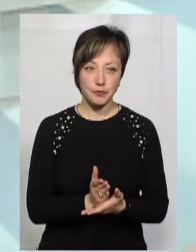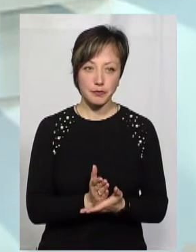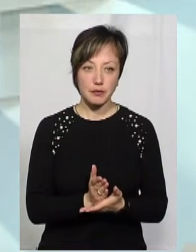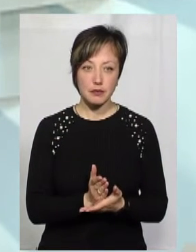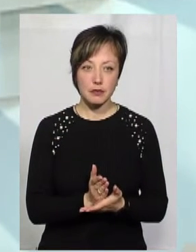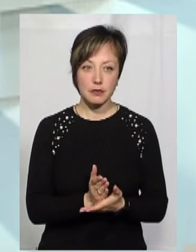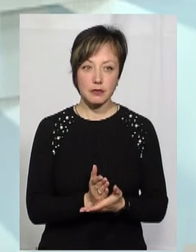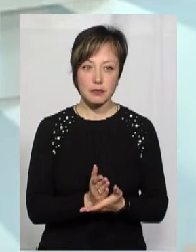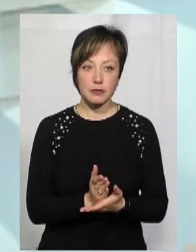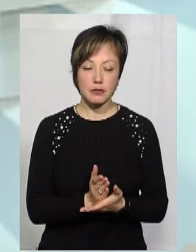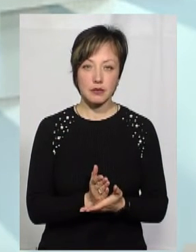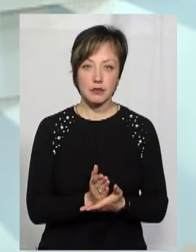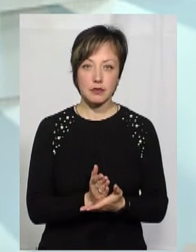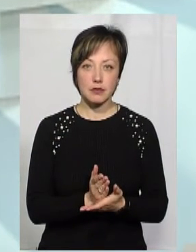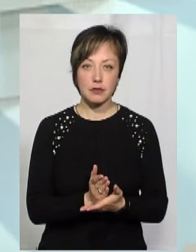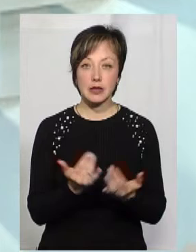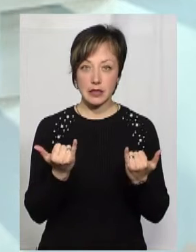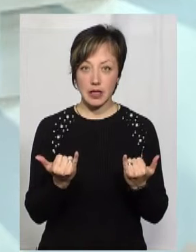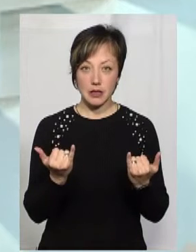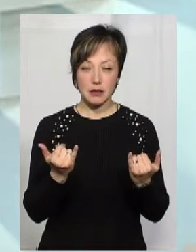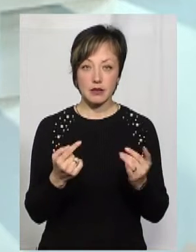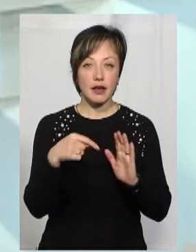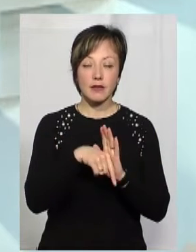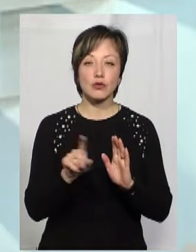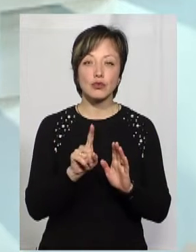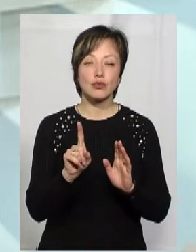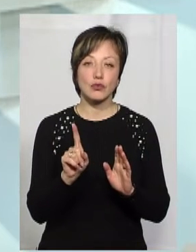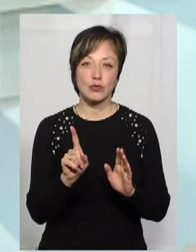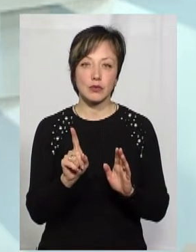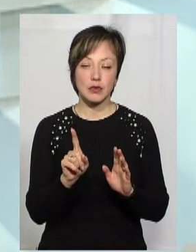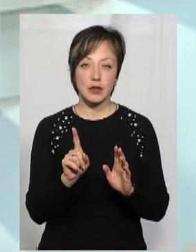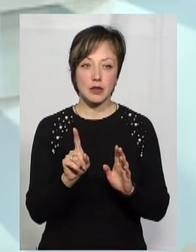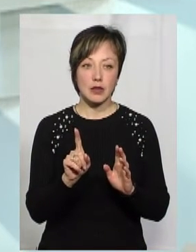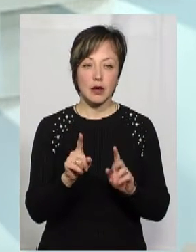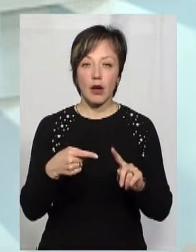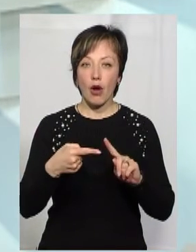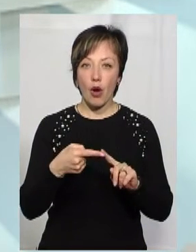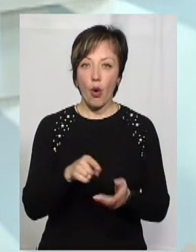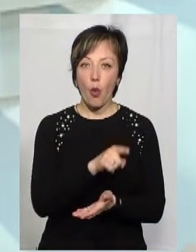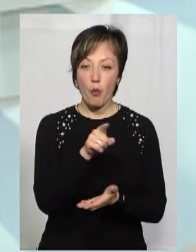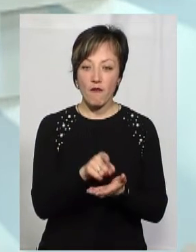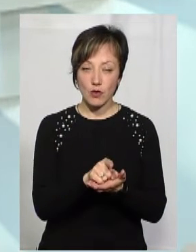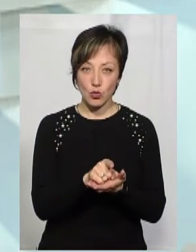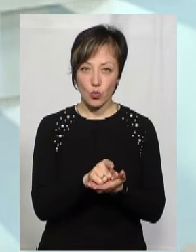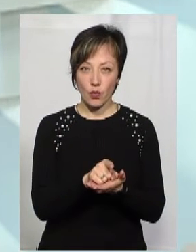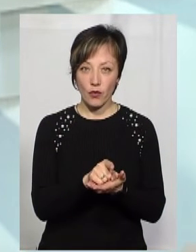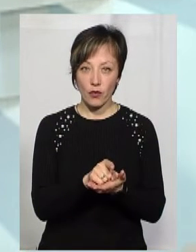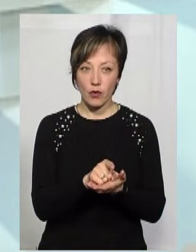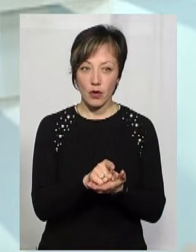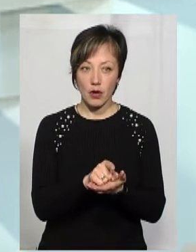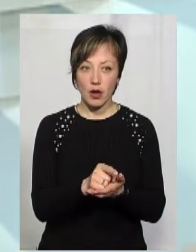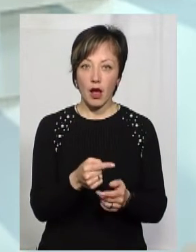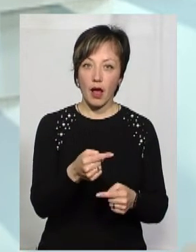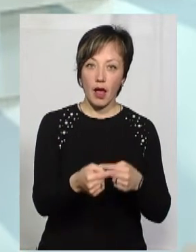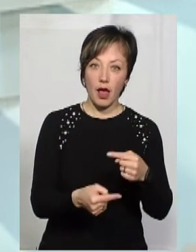зараз просто для ефіру, в чому гарантія того. Перше, це обов'язково там є